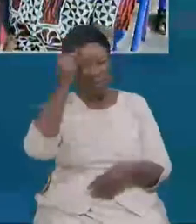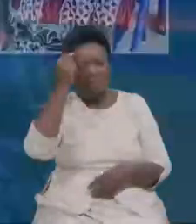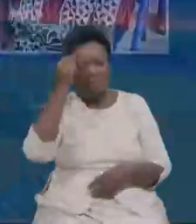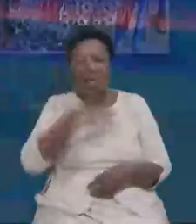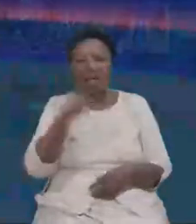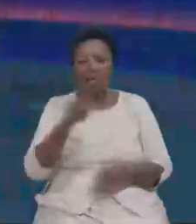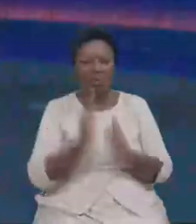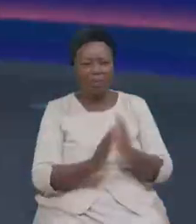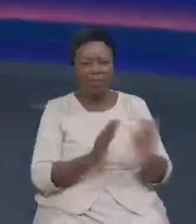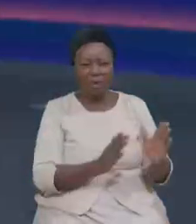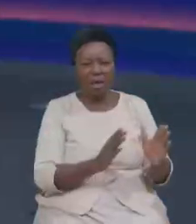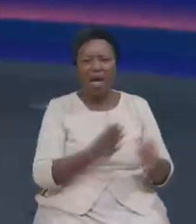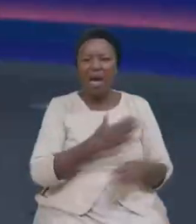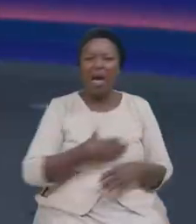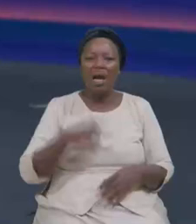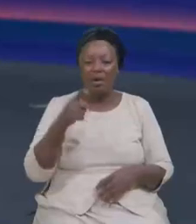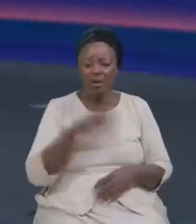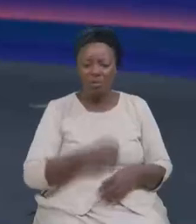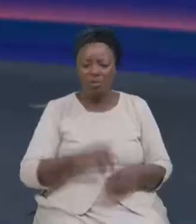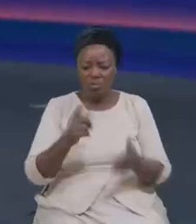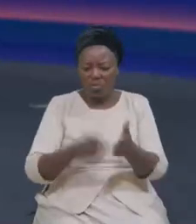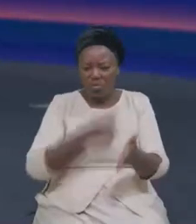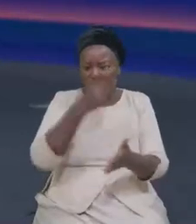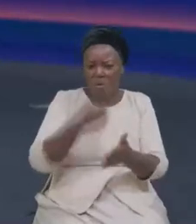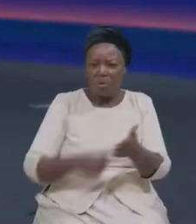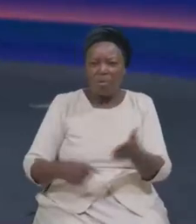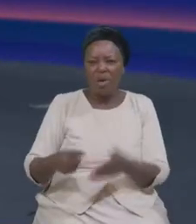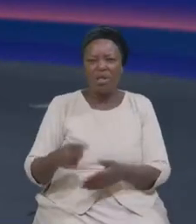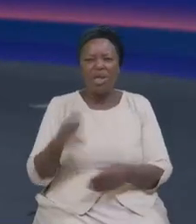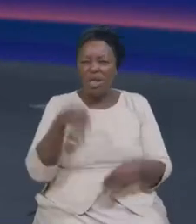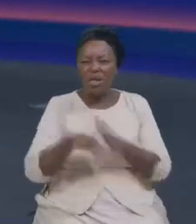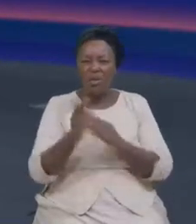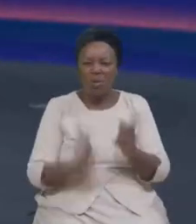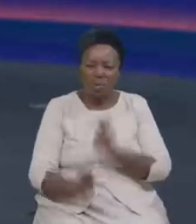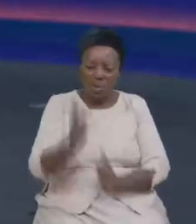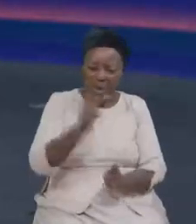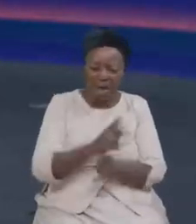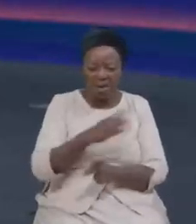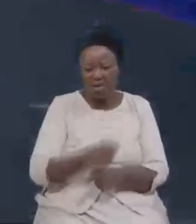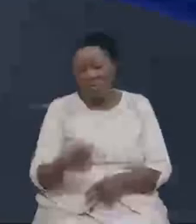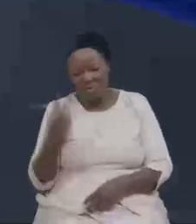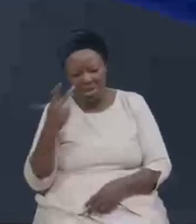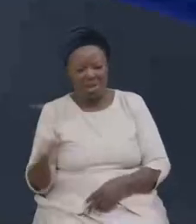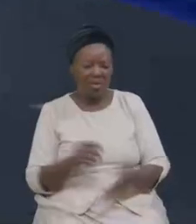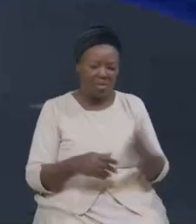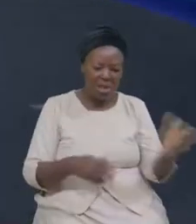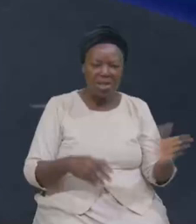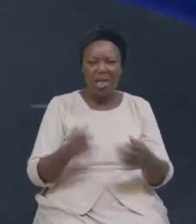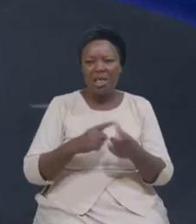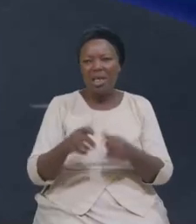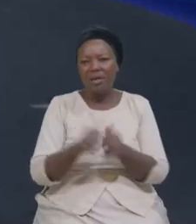planifies et tu ajustes les choses. Tu essaies donc de toucher ceci, ajuster ceci ou